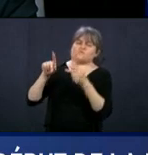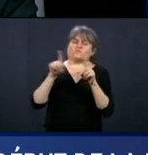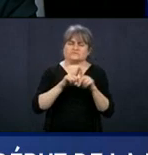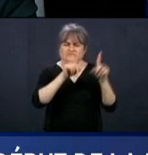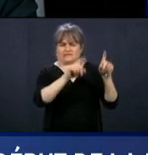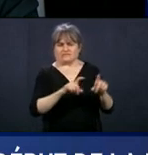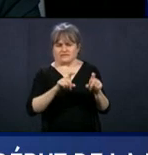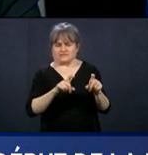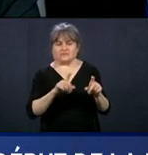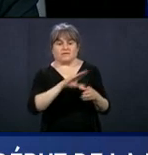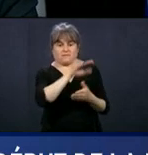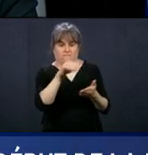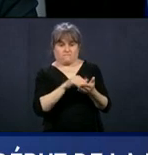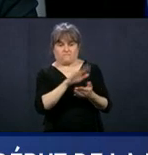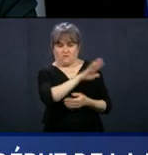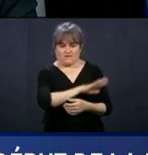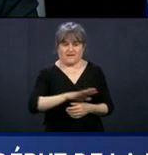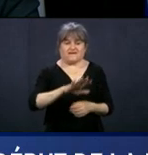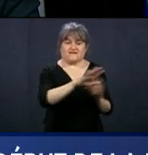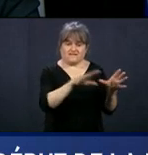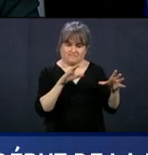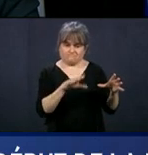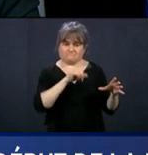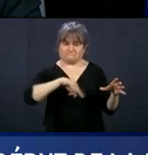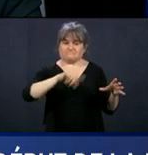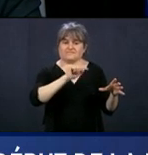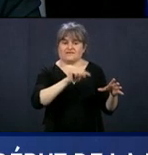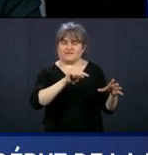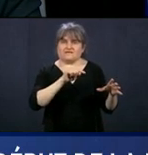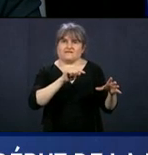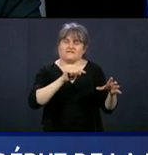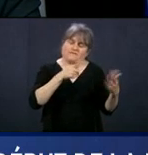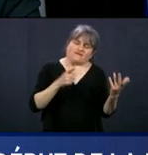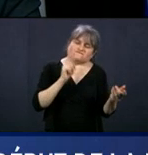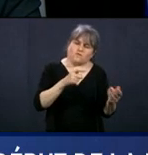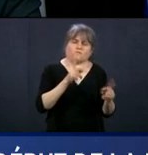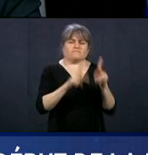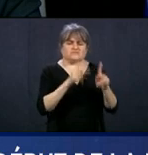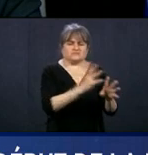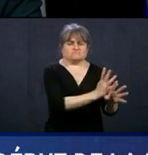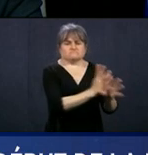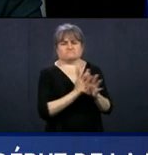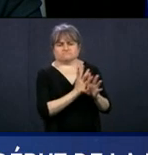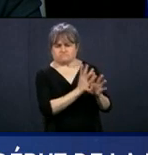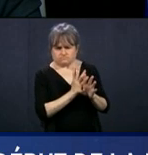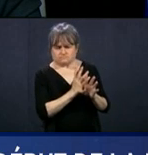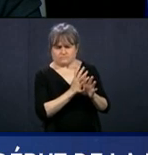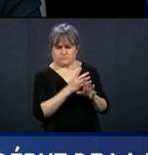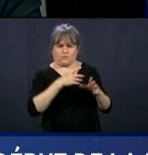les gens viennent. D'ailleurs, on va les inviter à ce qu'ils viennent de se présenter. Mais on a augmenté le nombre